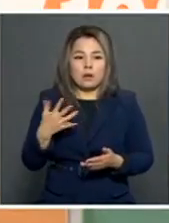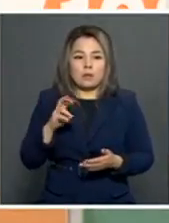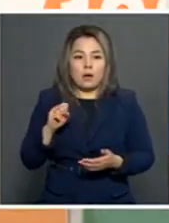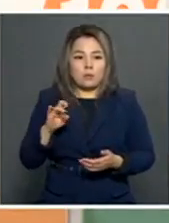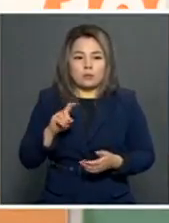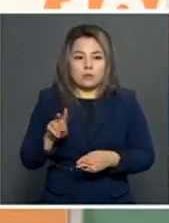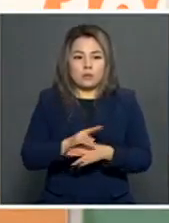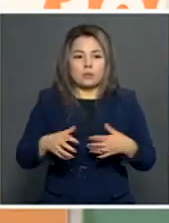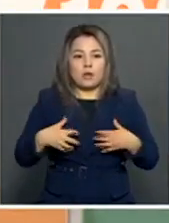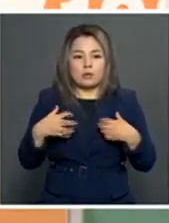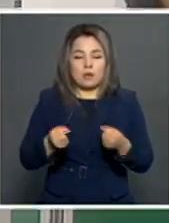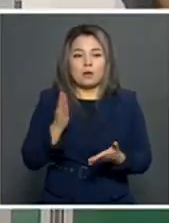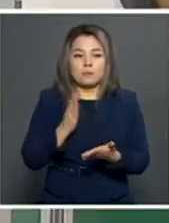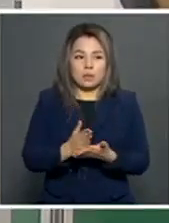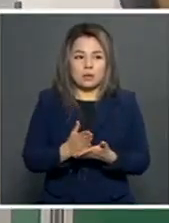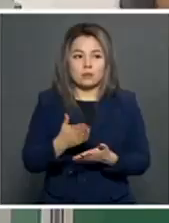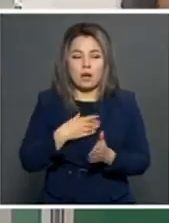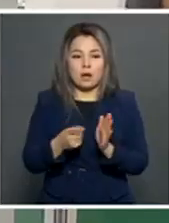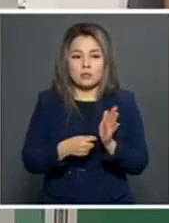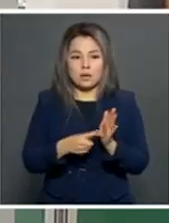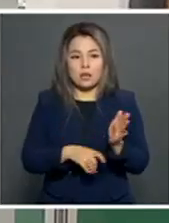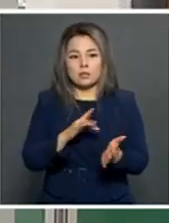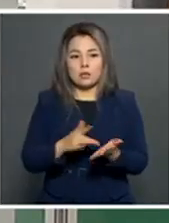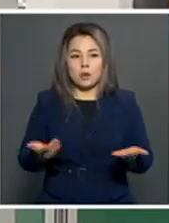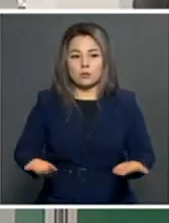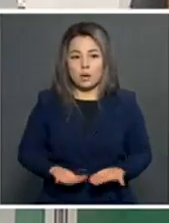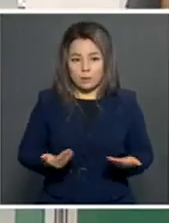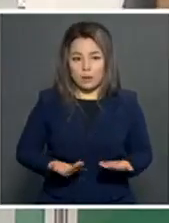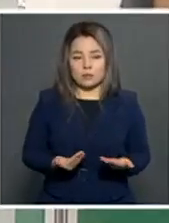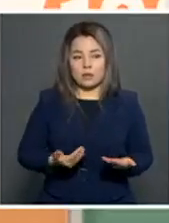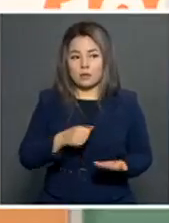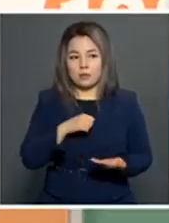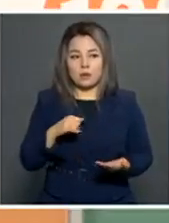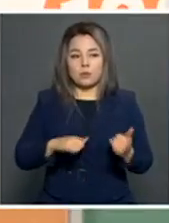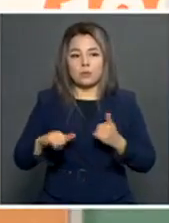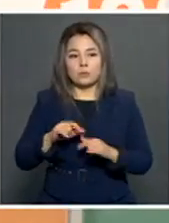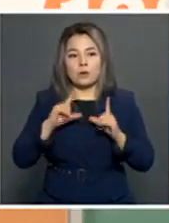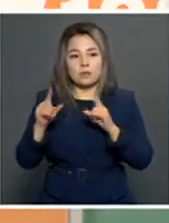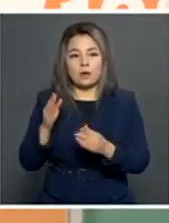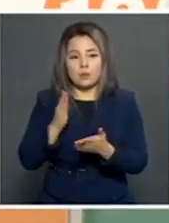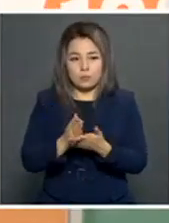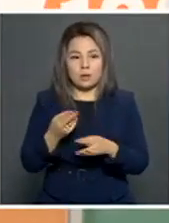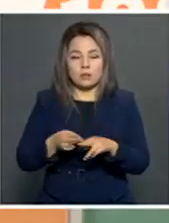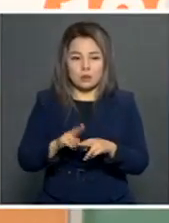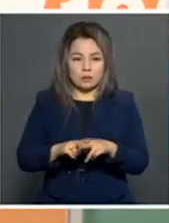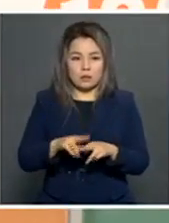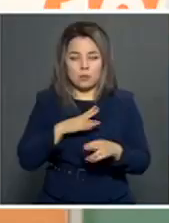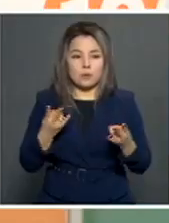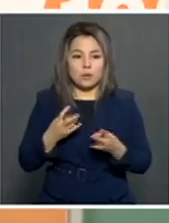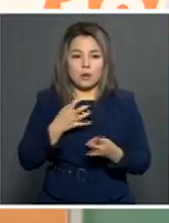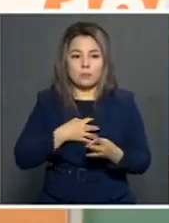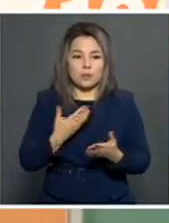мен емделіп шықтым. Мен Қарағанды қаласында тұрамын. Қалай шыға аламын деп. Біз оны керекті ақпаратты